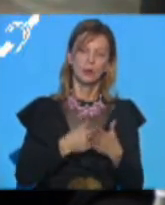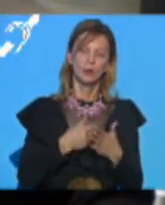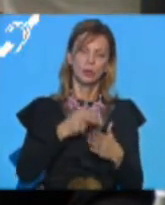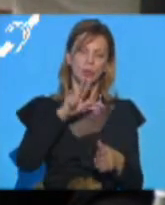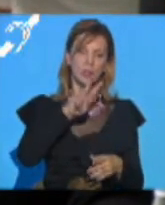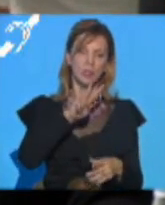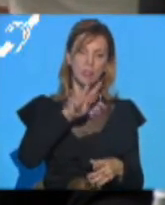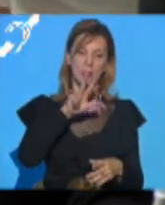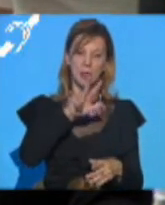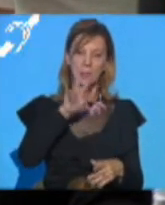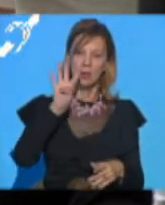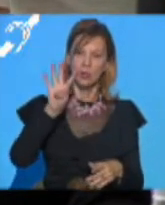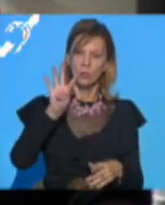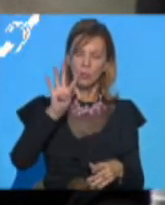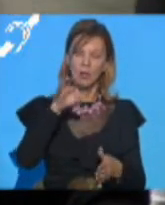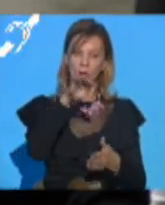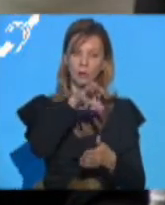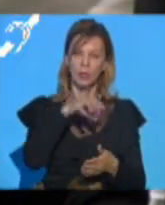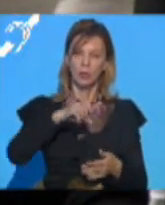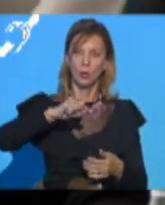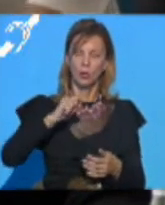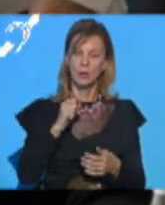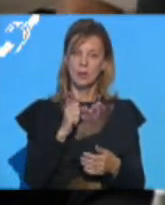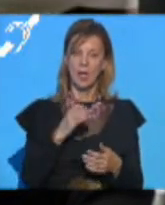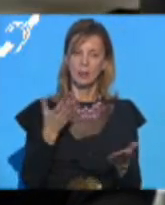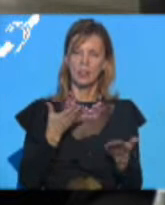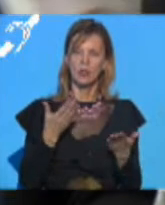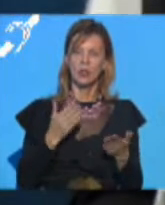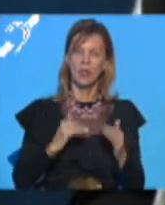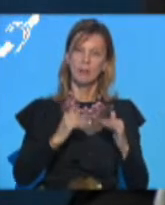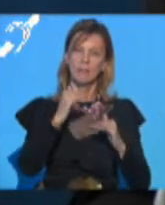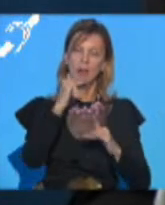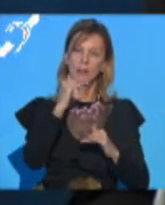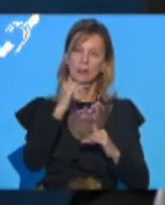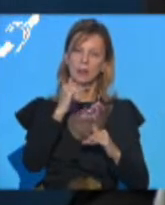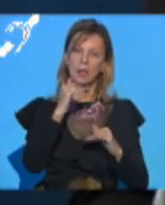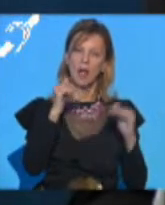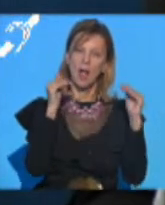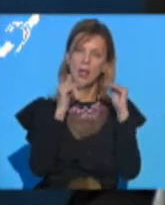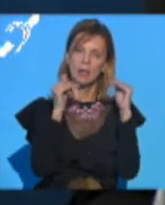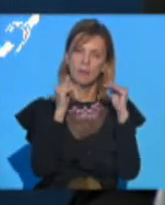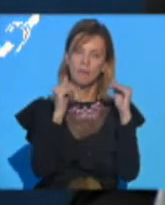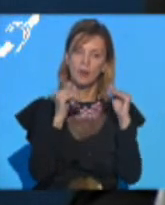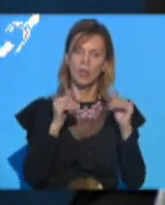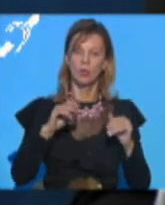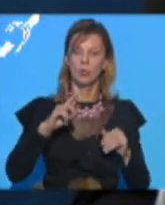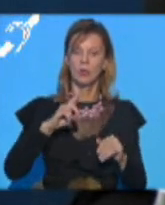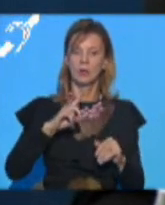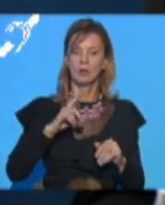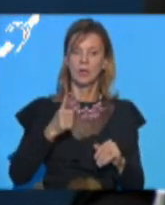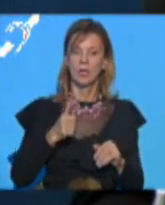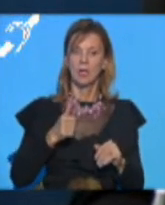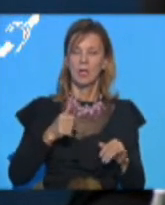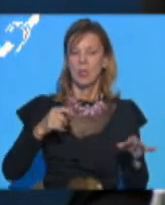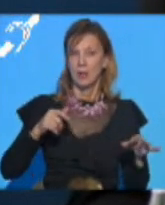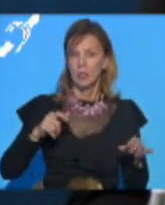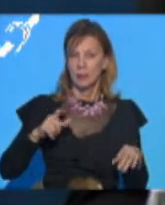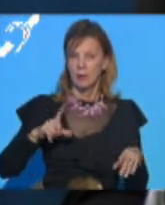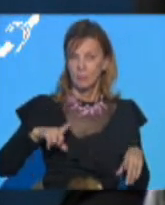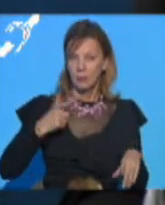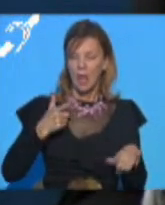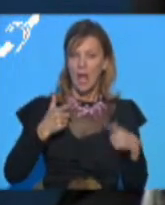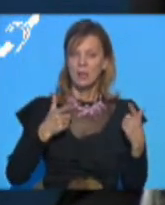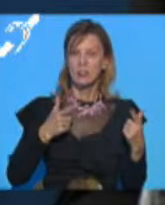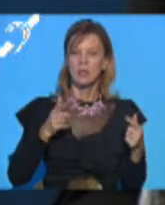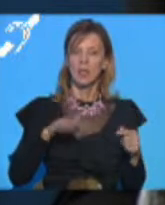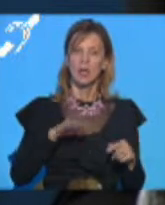unități administrative teritoriale și care va ridica nivelul de trai, de